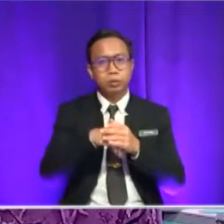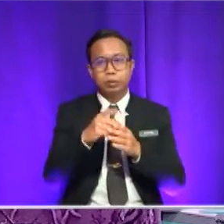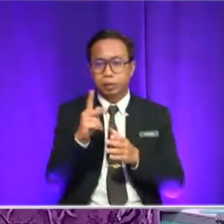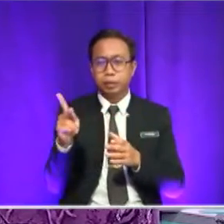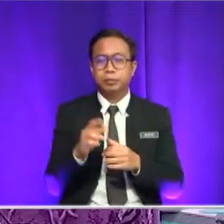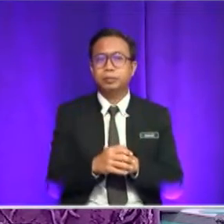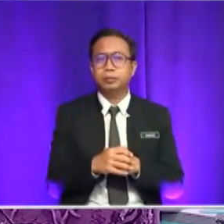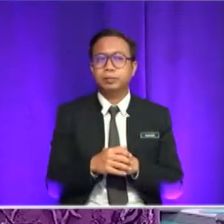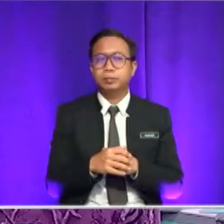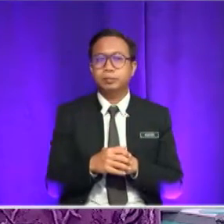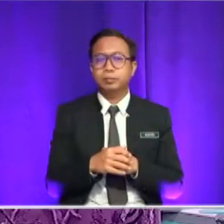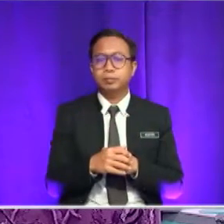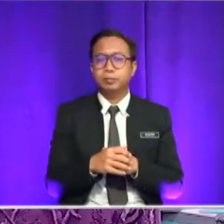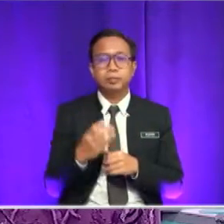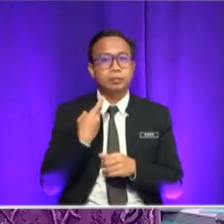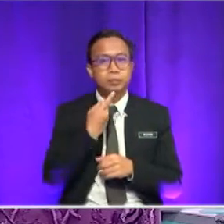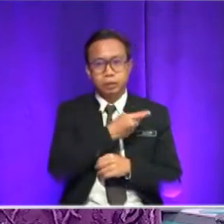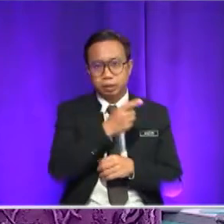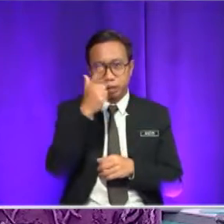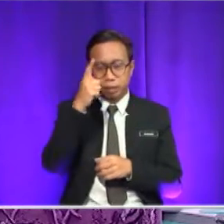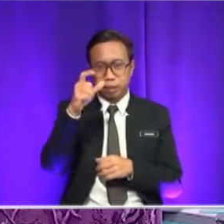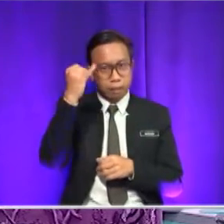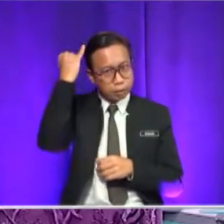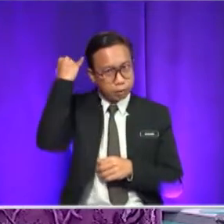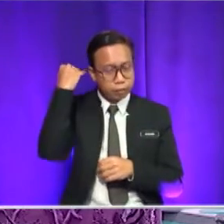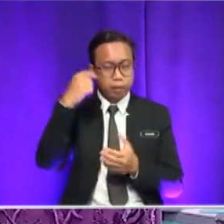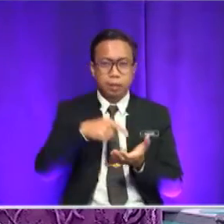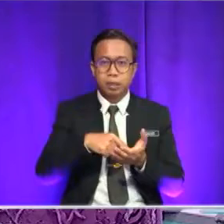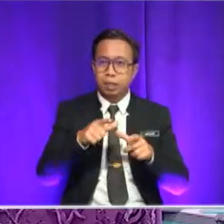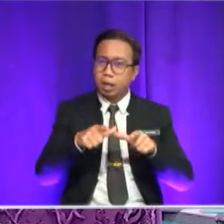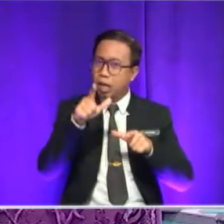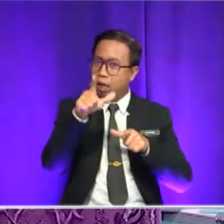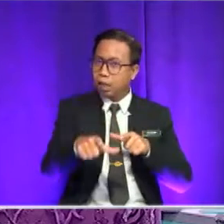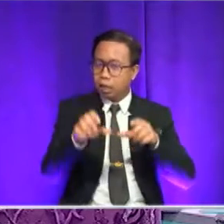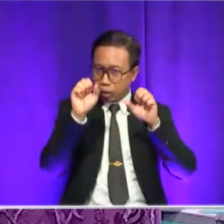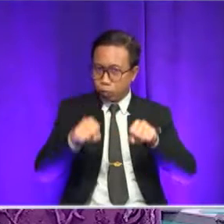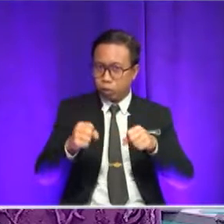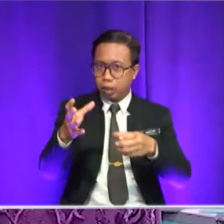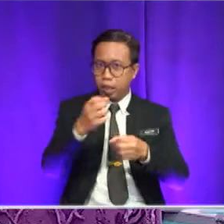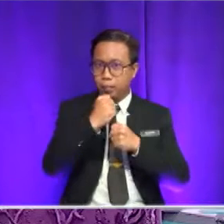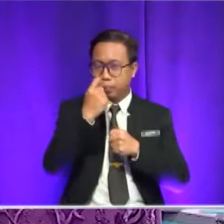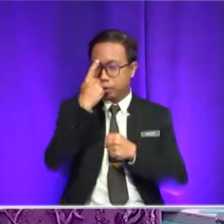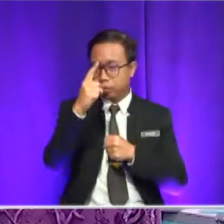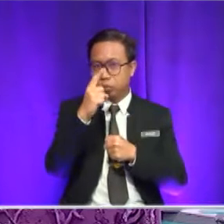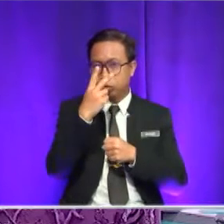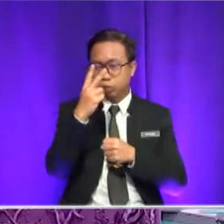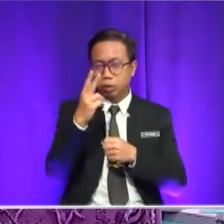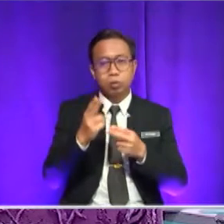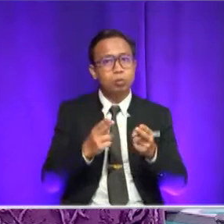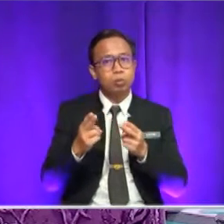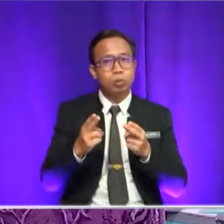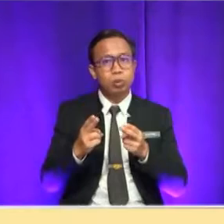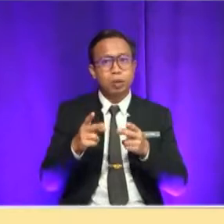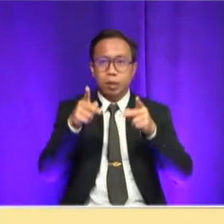Okey, kita lihat dahulu, Irfan. Yang ini langkah yang boleh diambil bagi mendong keputusan hidupan liar ialah